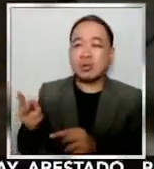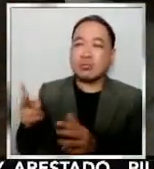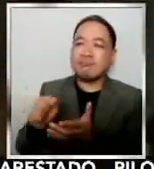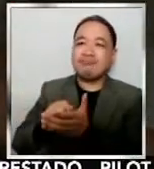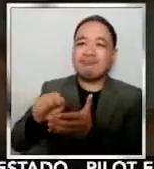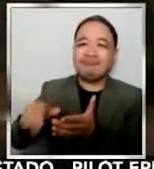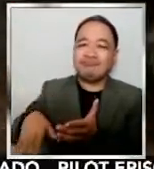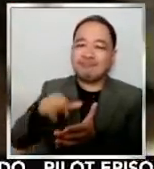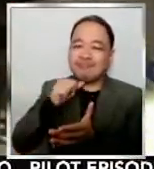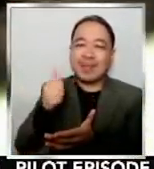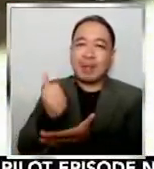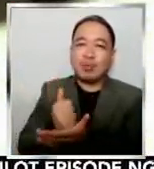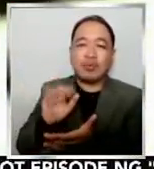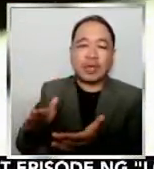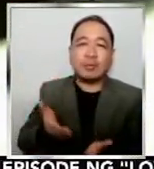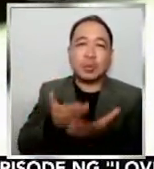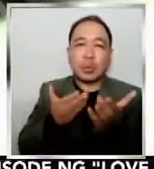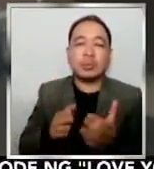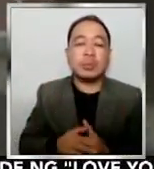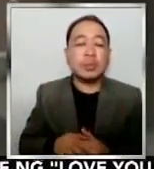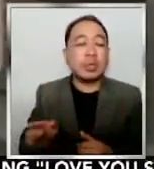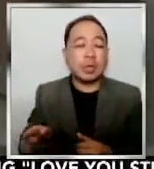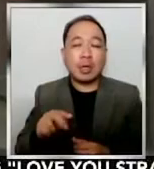sa Mandaluyong, si Napoles.